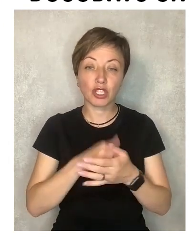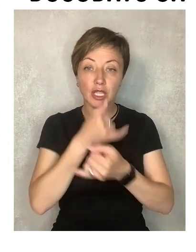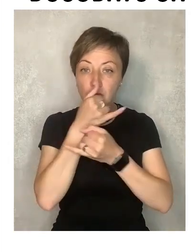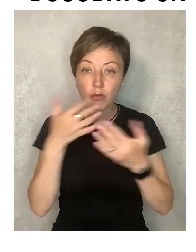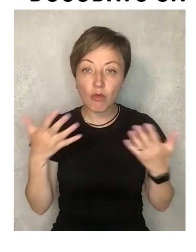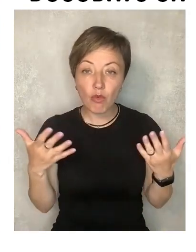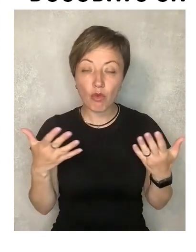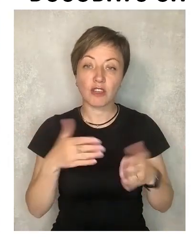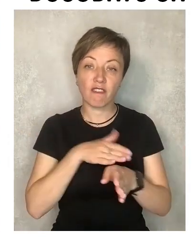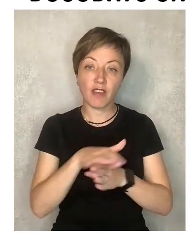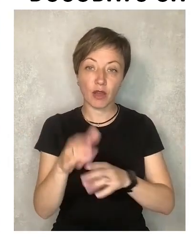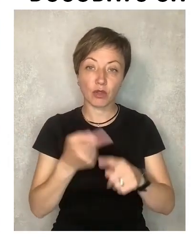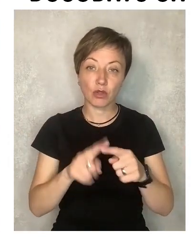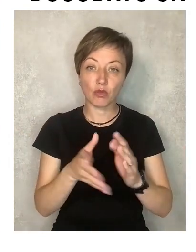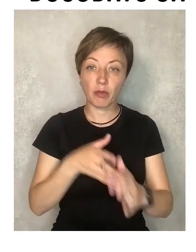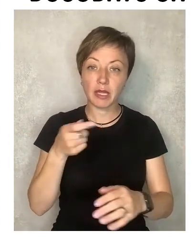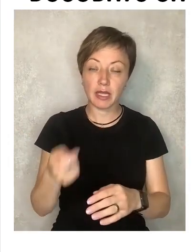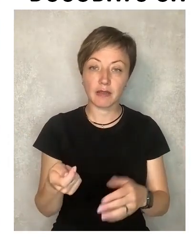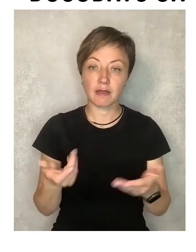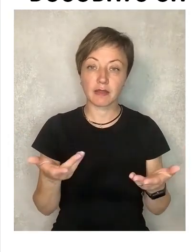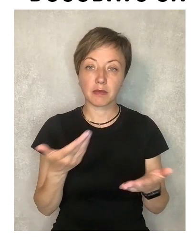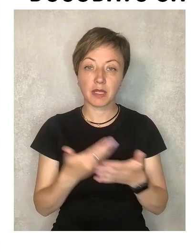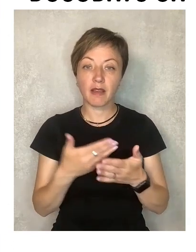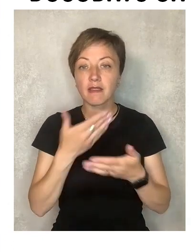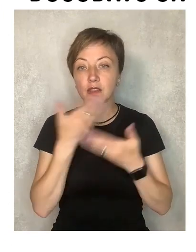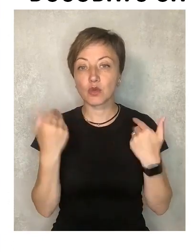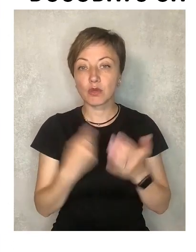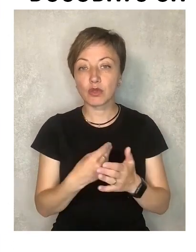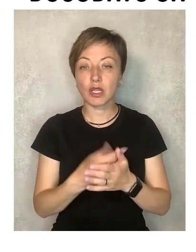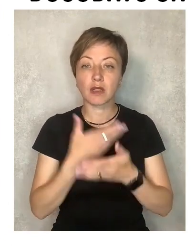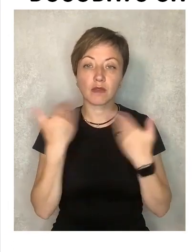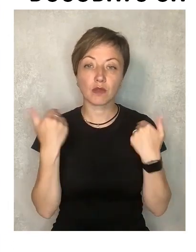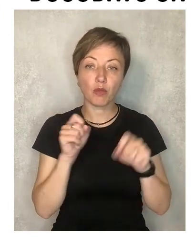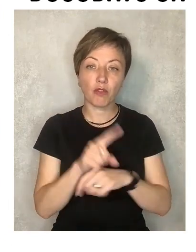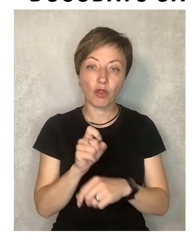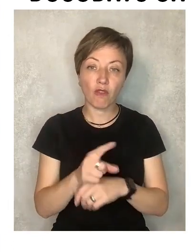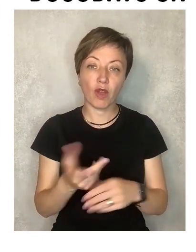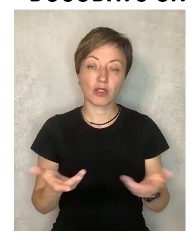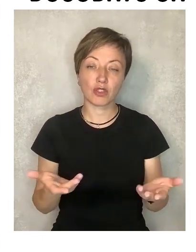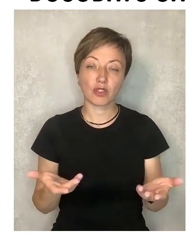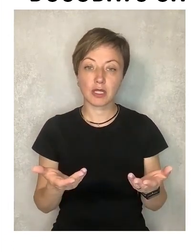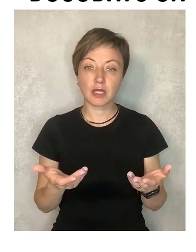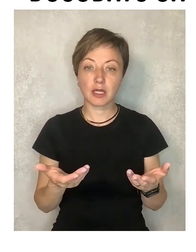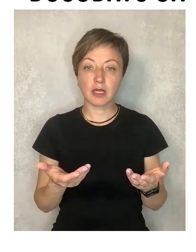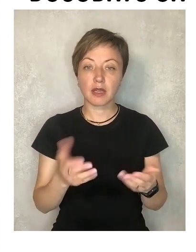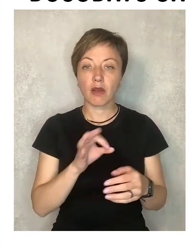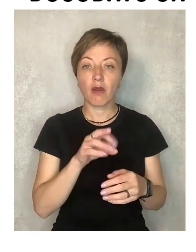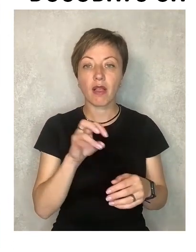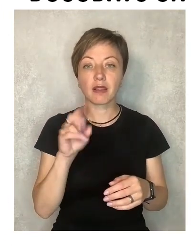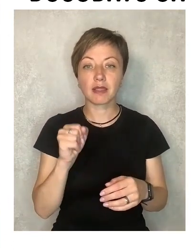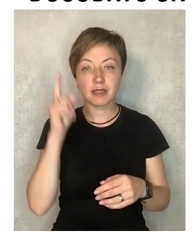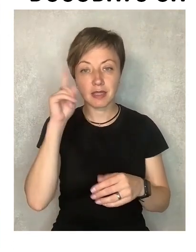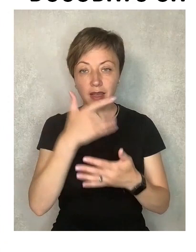цю петицію там, через об'єктивні причини – відсутність бюджету, відсутність повноважень. Там. І я думаю, що Олена знає ще там